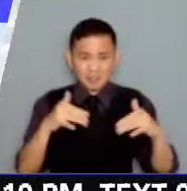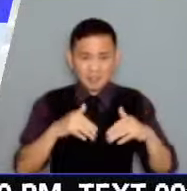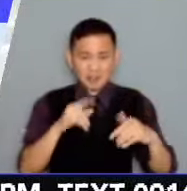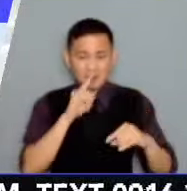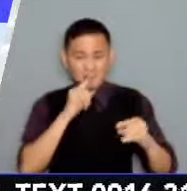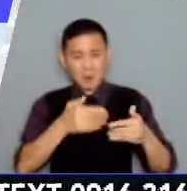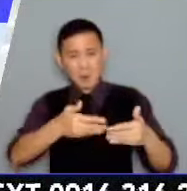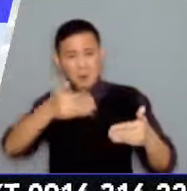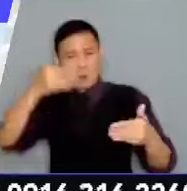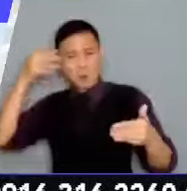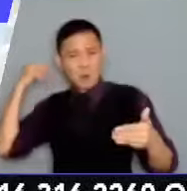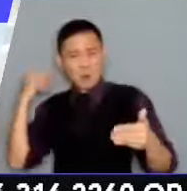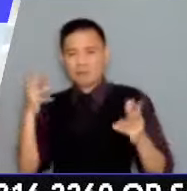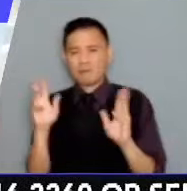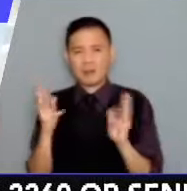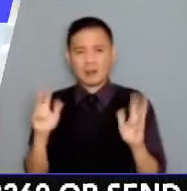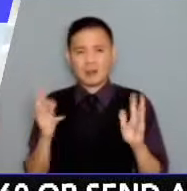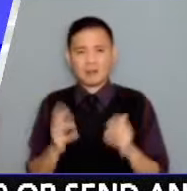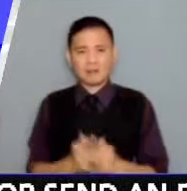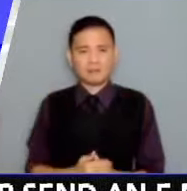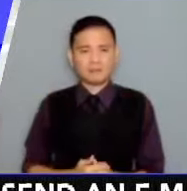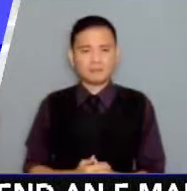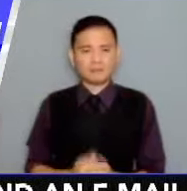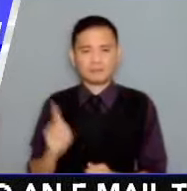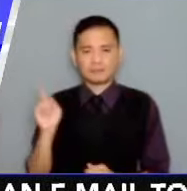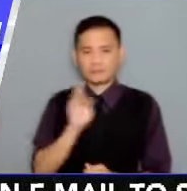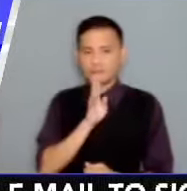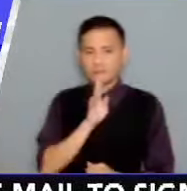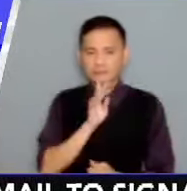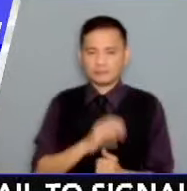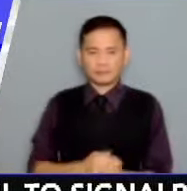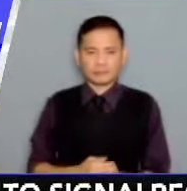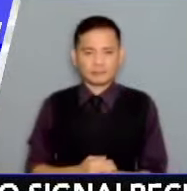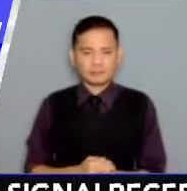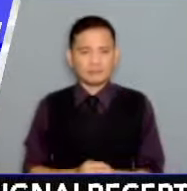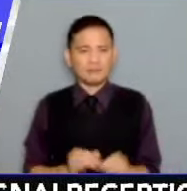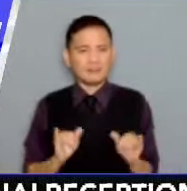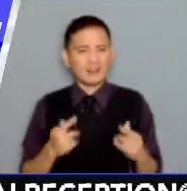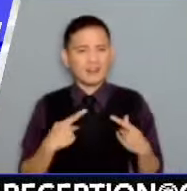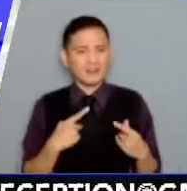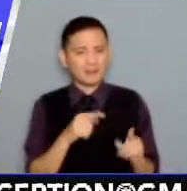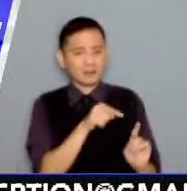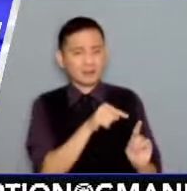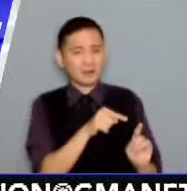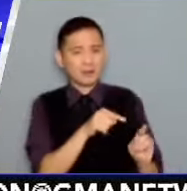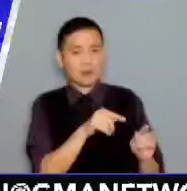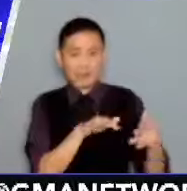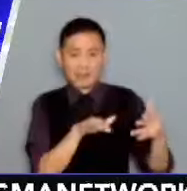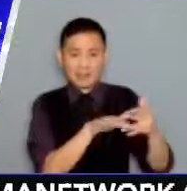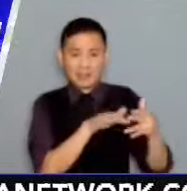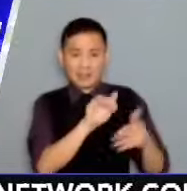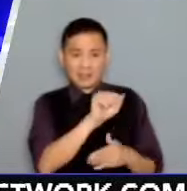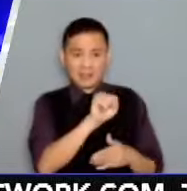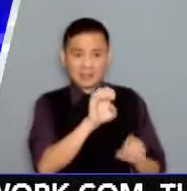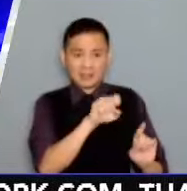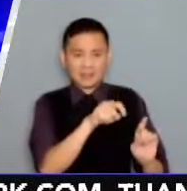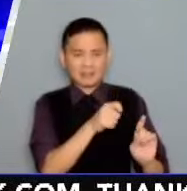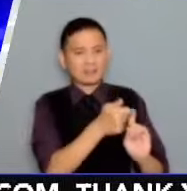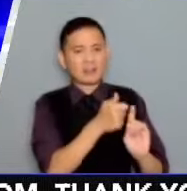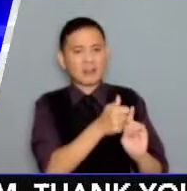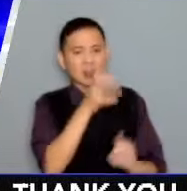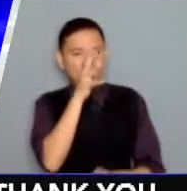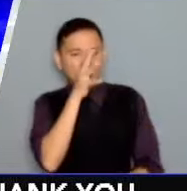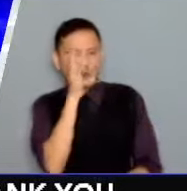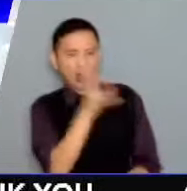may hawak sa kaso namin medyo ano eh Medyo may kapabayaan yung mga dapat